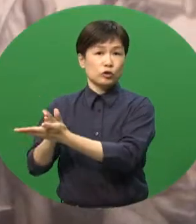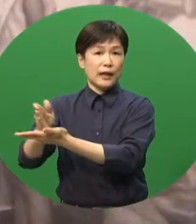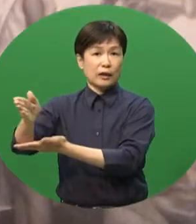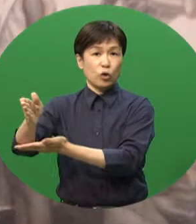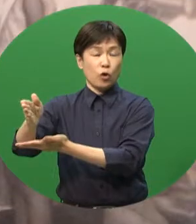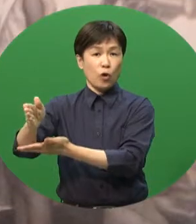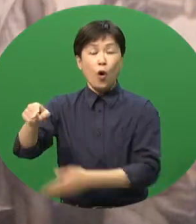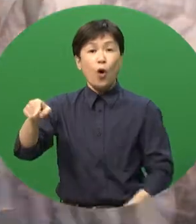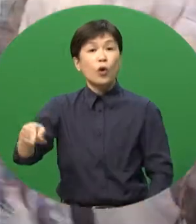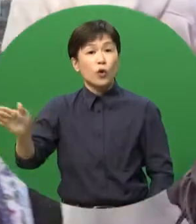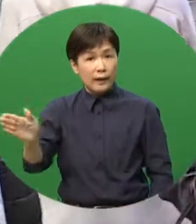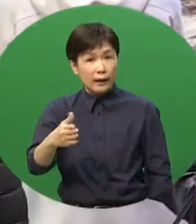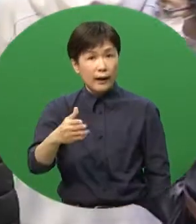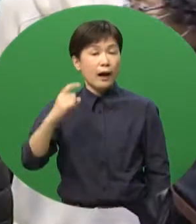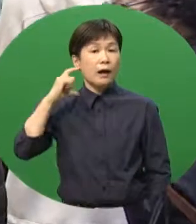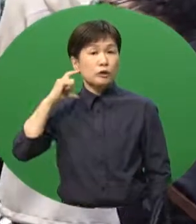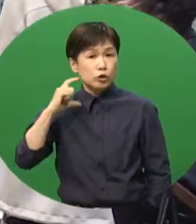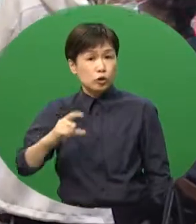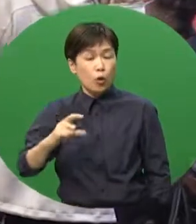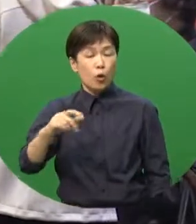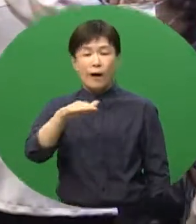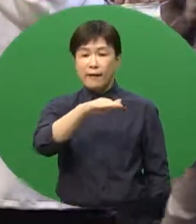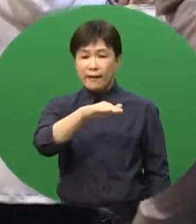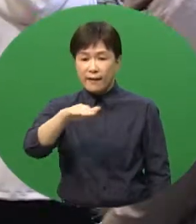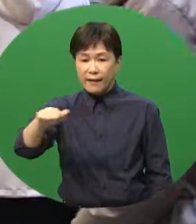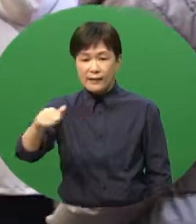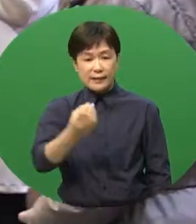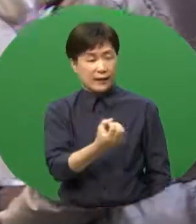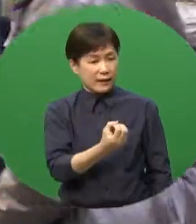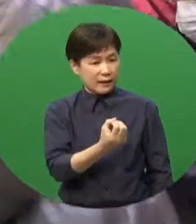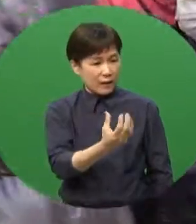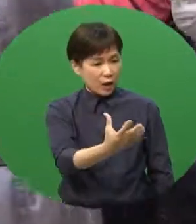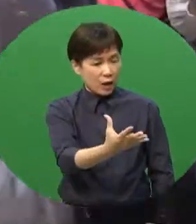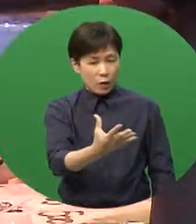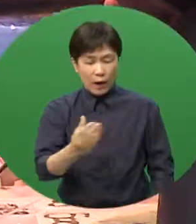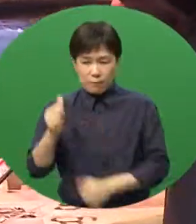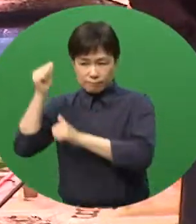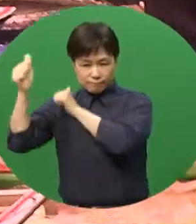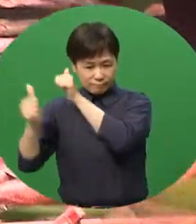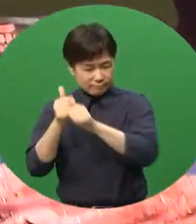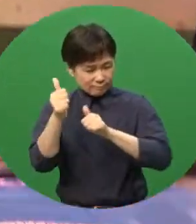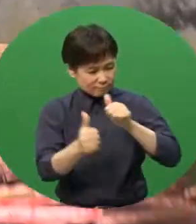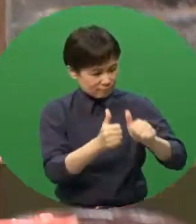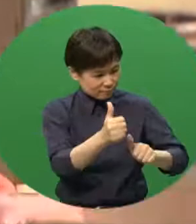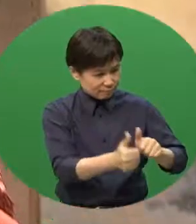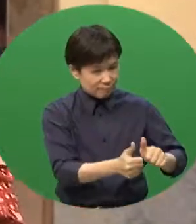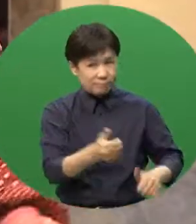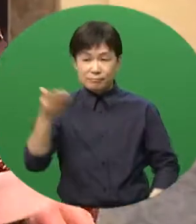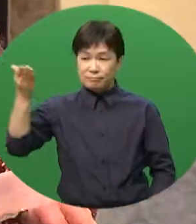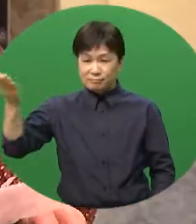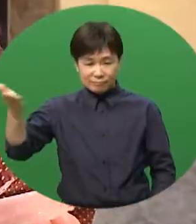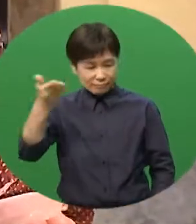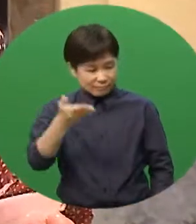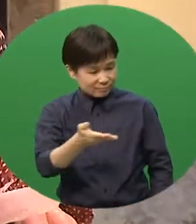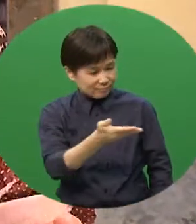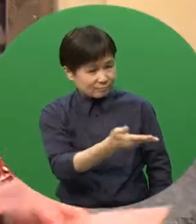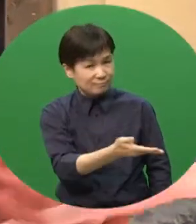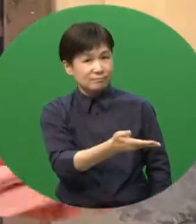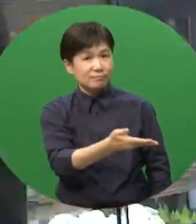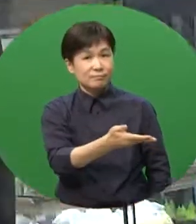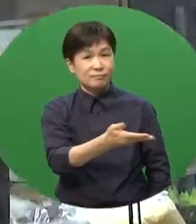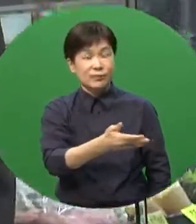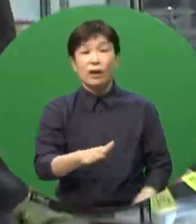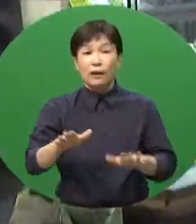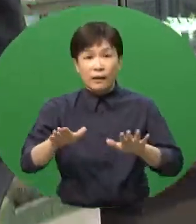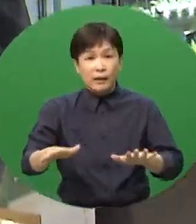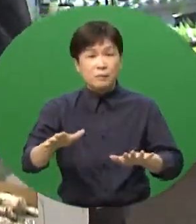和、平成、令和と北九州の食を支えてきたんですね。そうした歴史を背景に、プロの料理人たちから